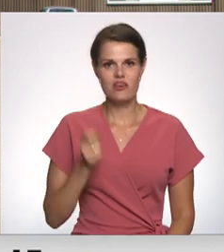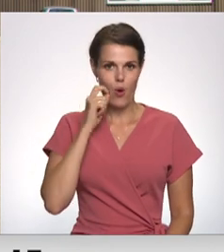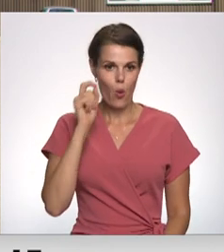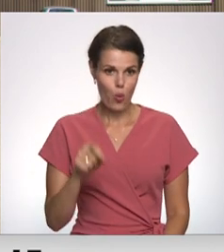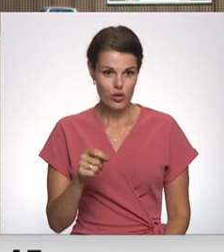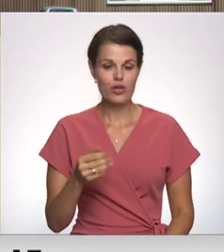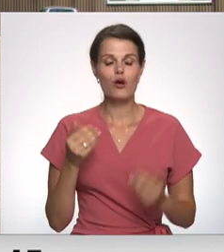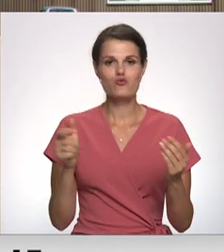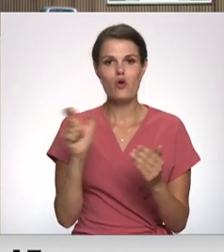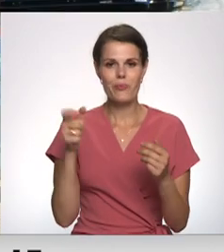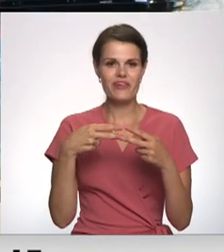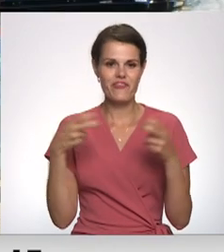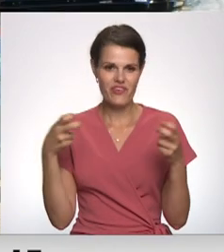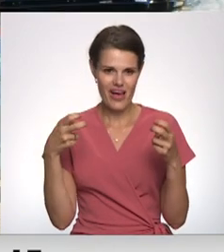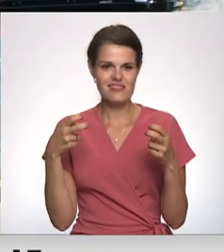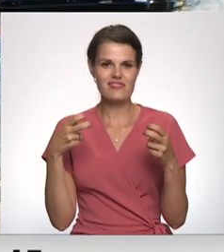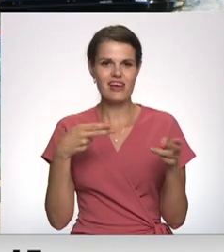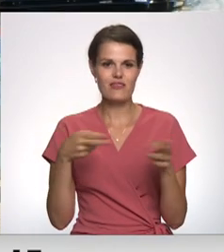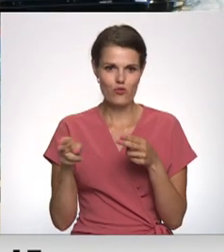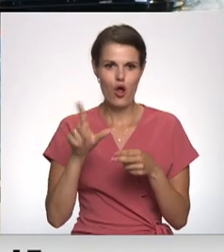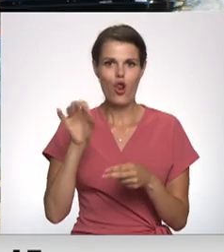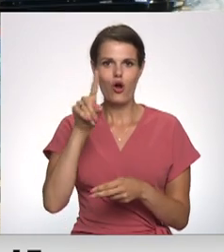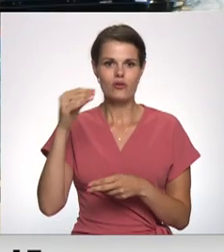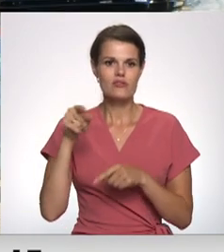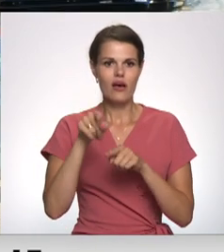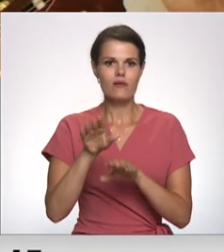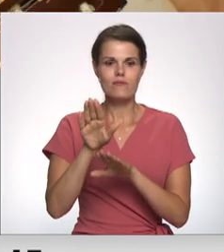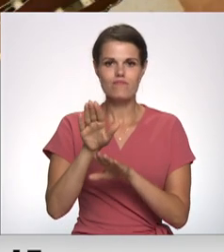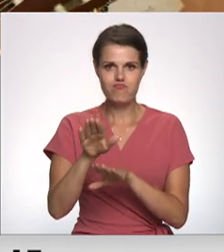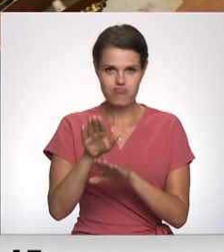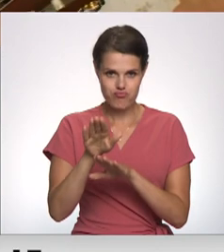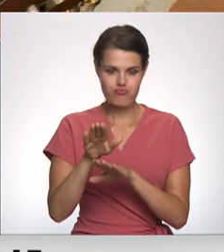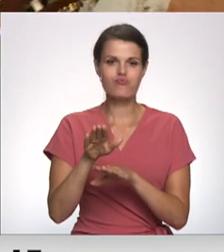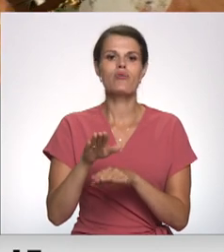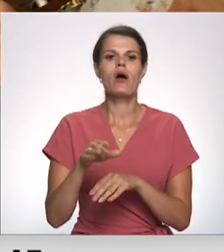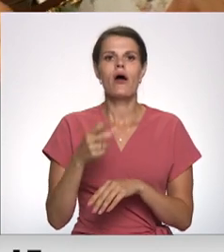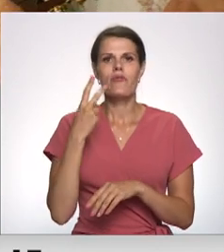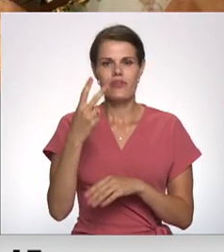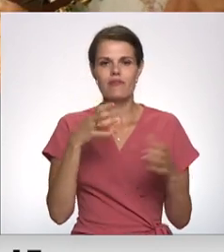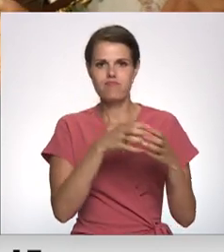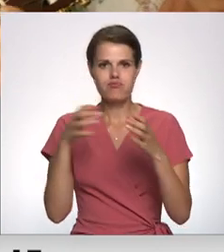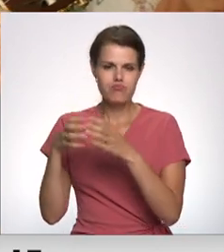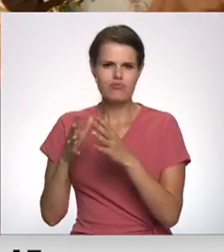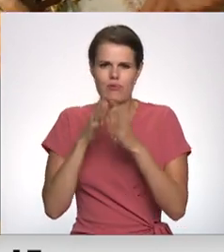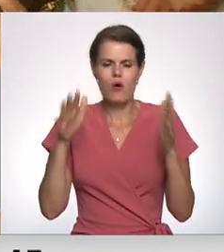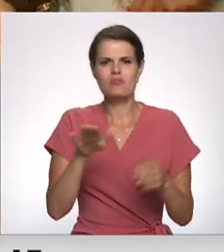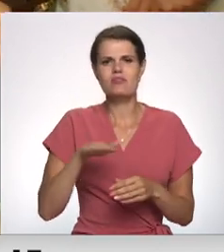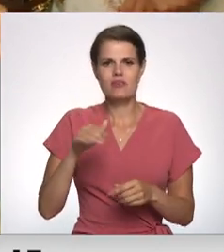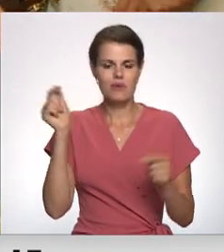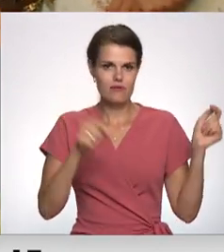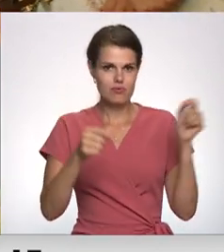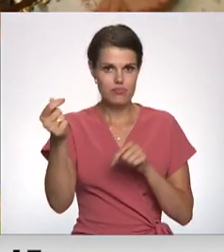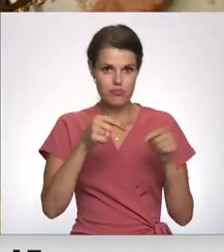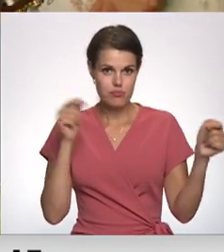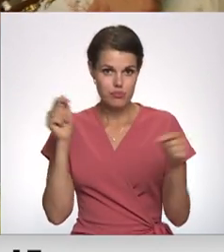Kalnos dienas viesnīcā Lose mīt 32 Ukrainas civiliedzīvotāji no Luhanskas, Zaporižas, Hersonas, Mariupols un